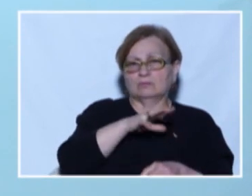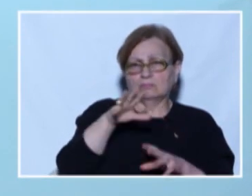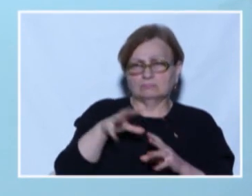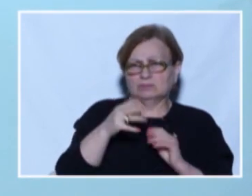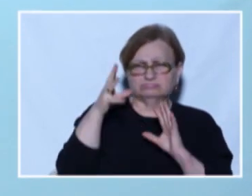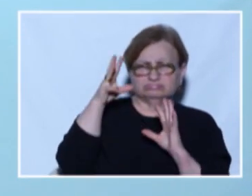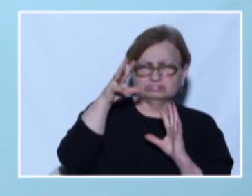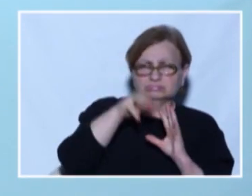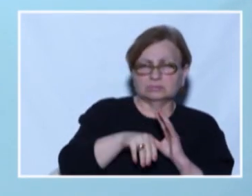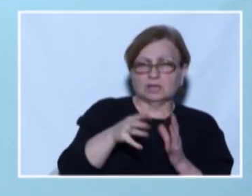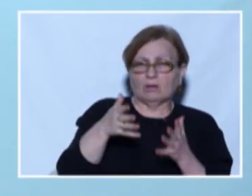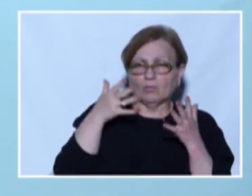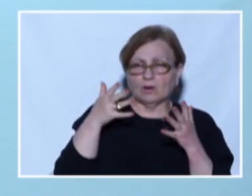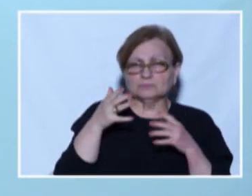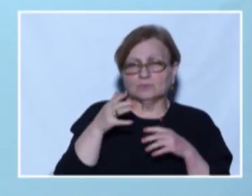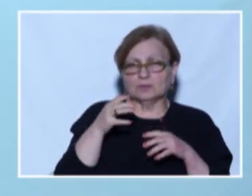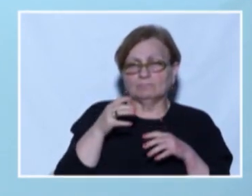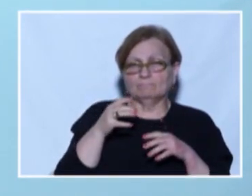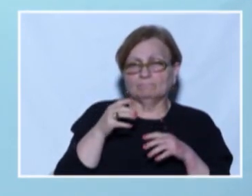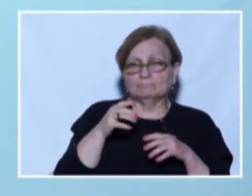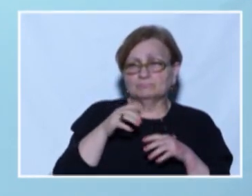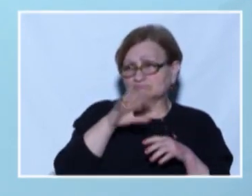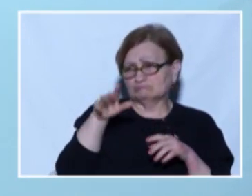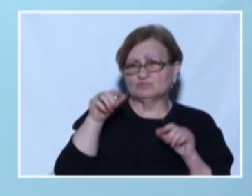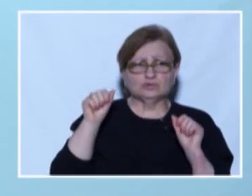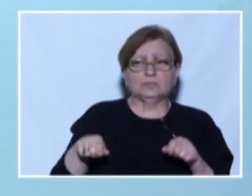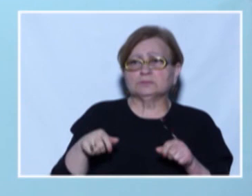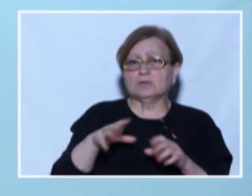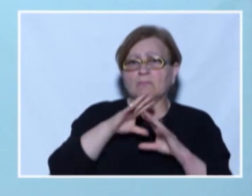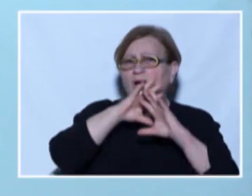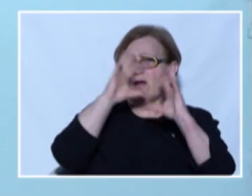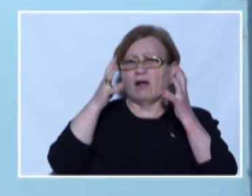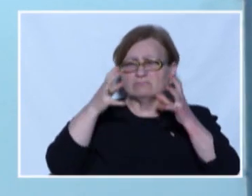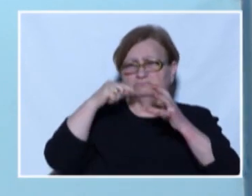ამ ყველაფრის გამოხატვაც, კაცმა რომ თქვას, ყველგან შეიძლება.